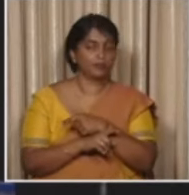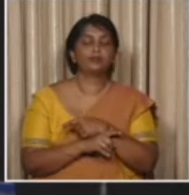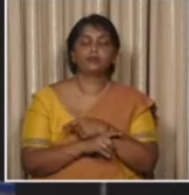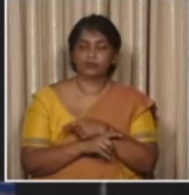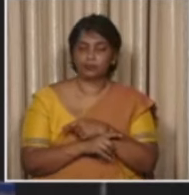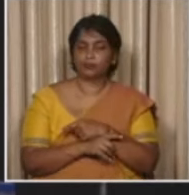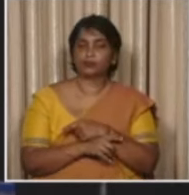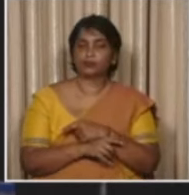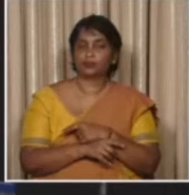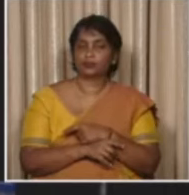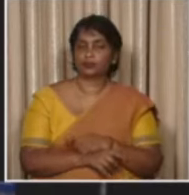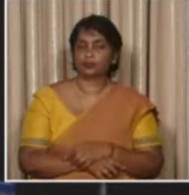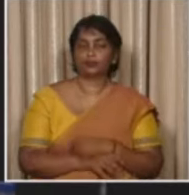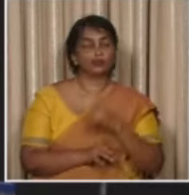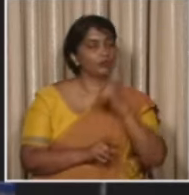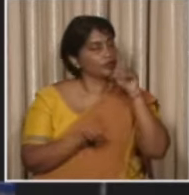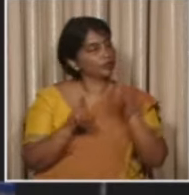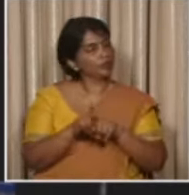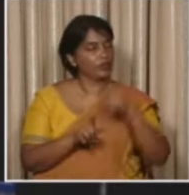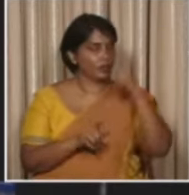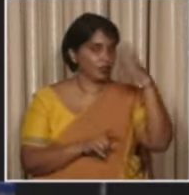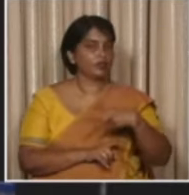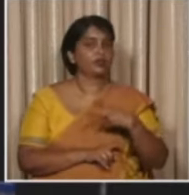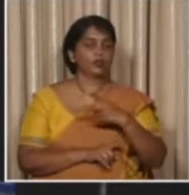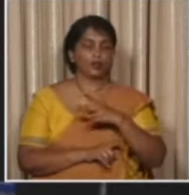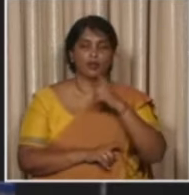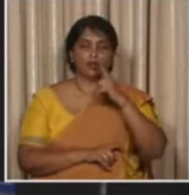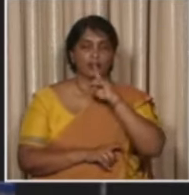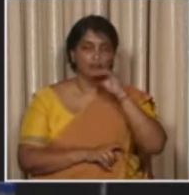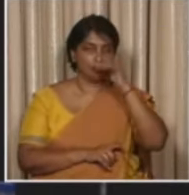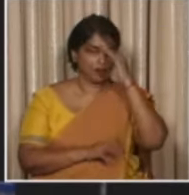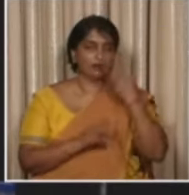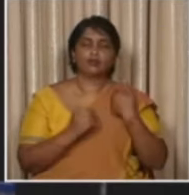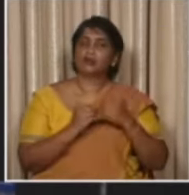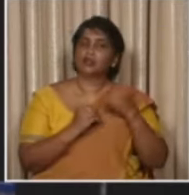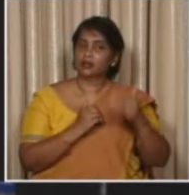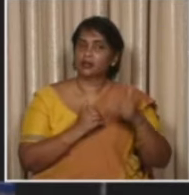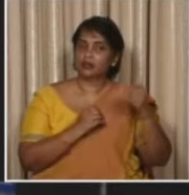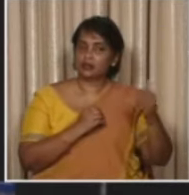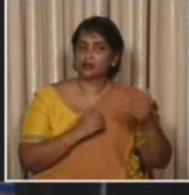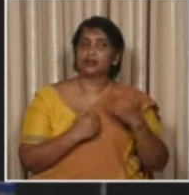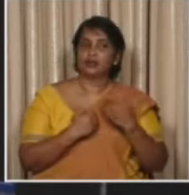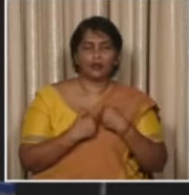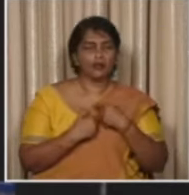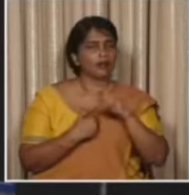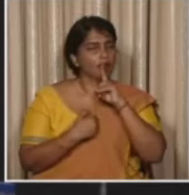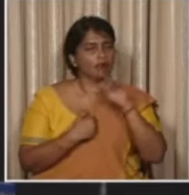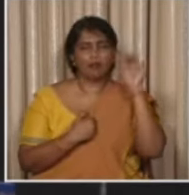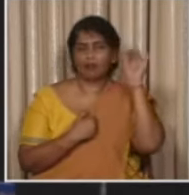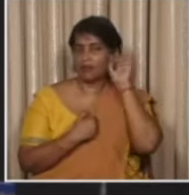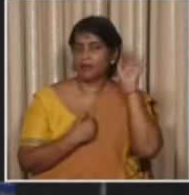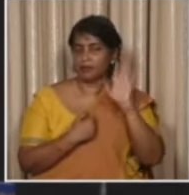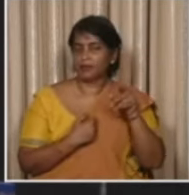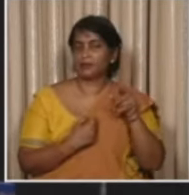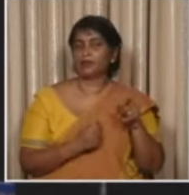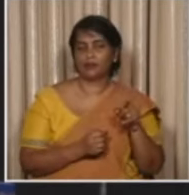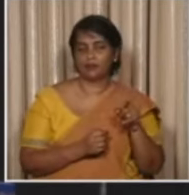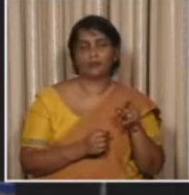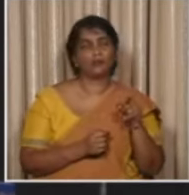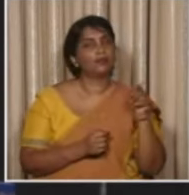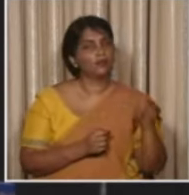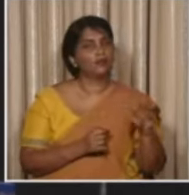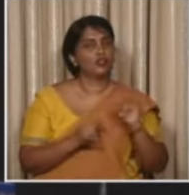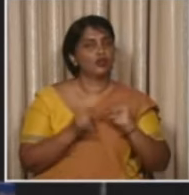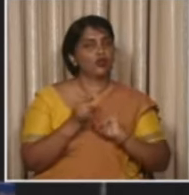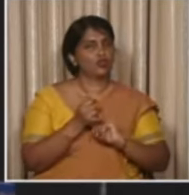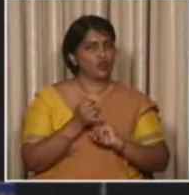ගරු නියෝජ්‍ය කතානායකතුමනි, දැන් අපි දිගින් දිගටම අහපු කතාවක් තමයි මේ සොනික්